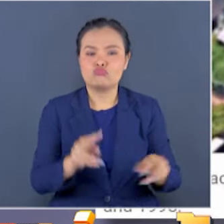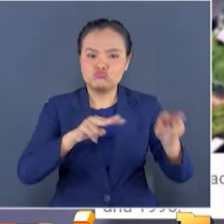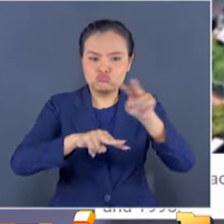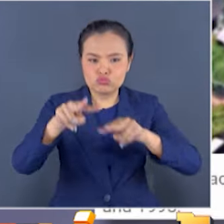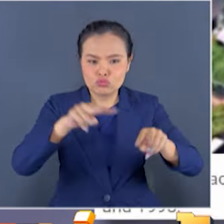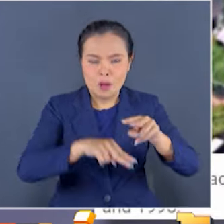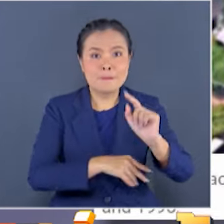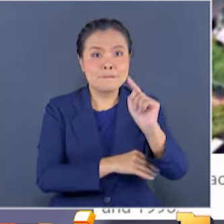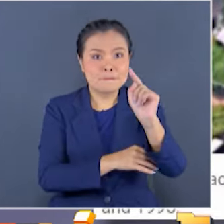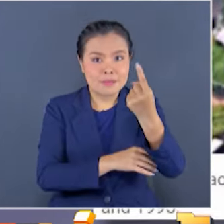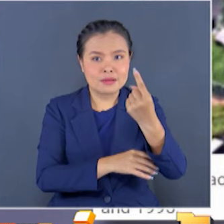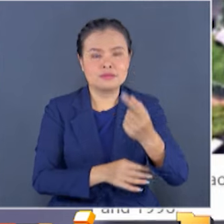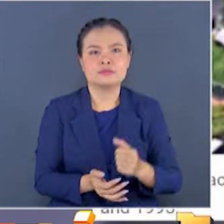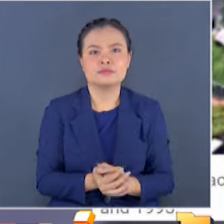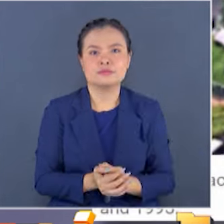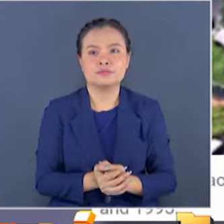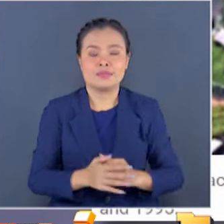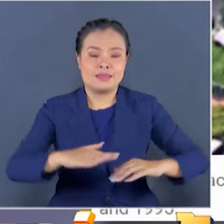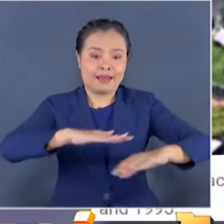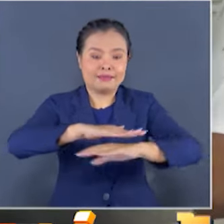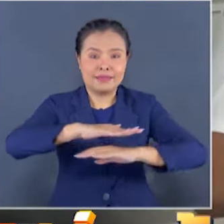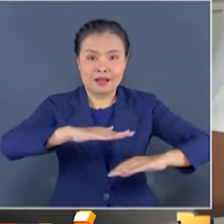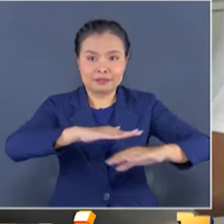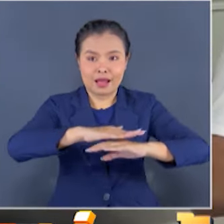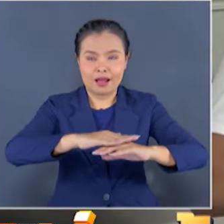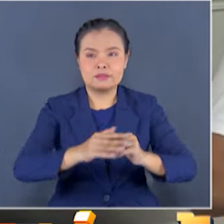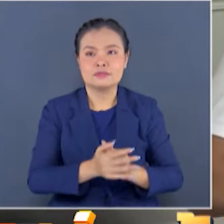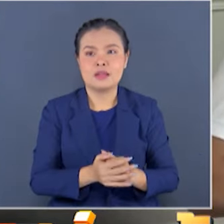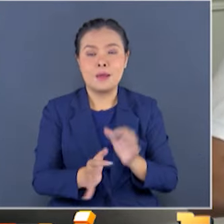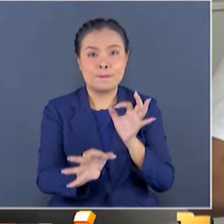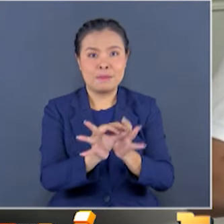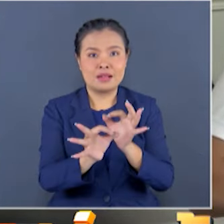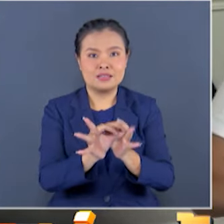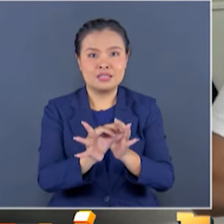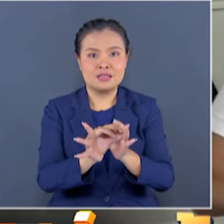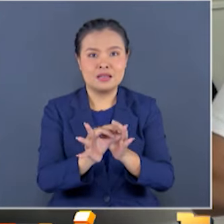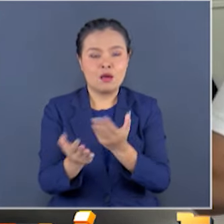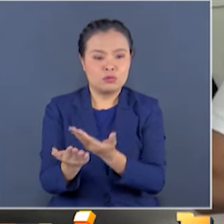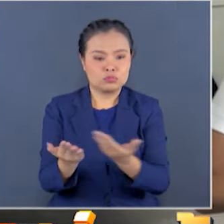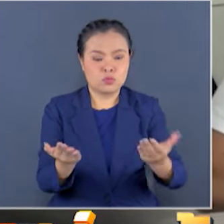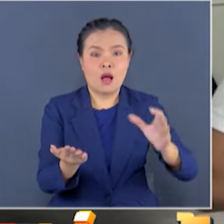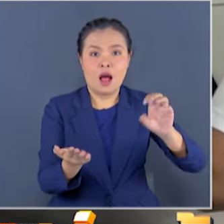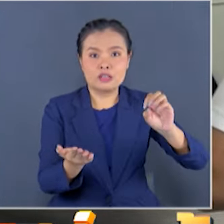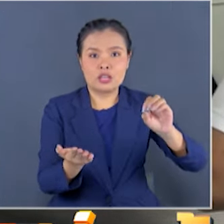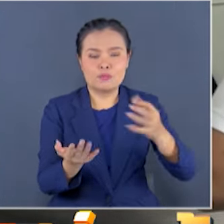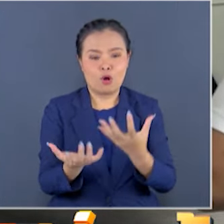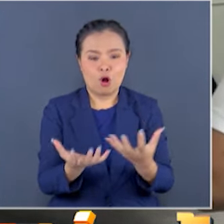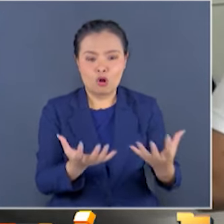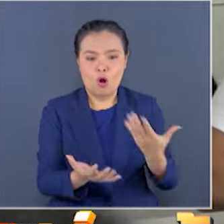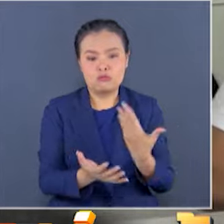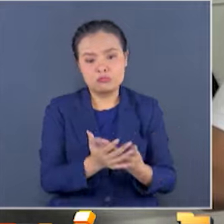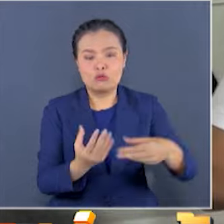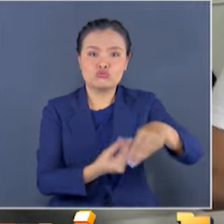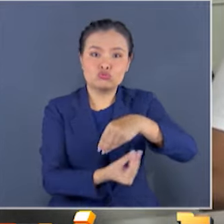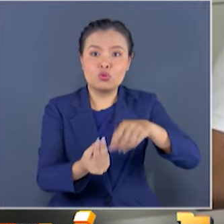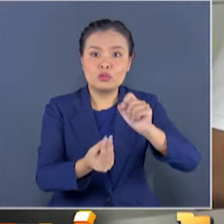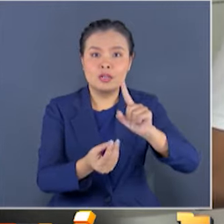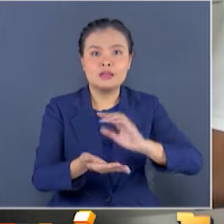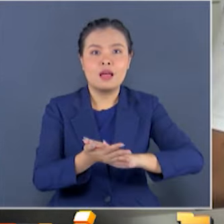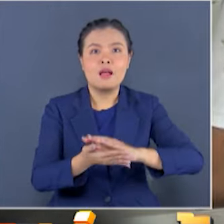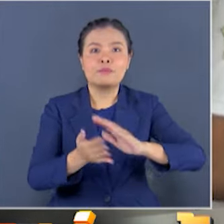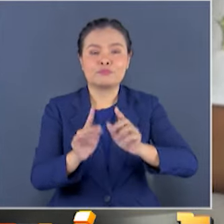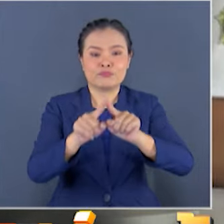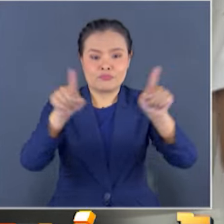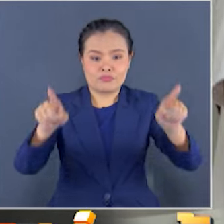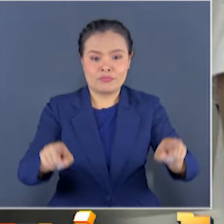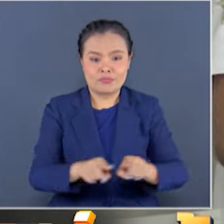รื่องนี้เหมือนกันและยังได้นำหลักฐานนะคะเป็นบัญชีธนาคาร50บัญชีทรัพย์สินจากธุรกิจต่างๆโฉนดที่ดิน